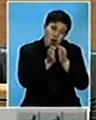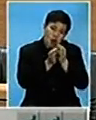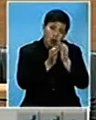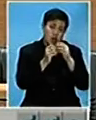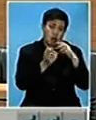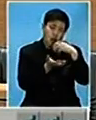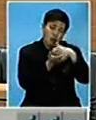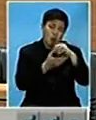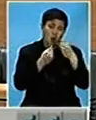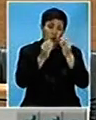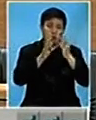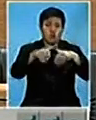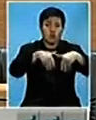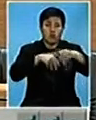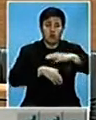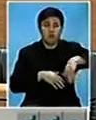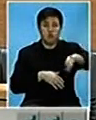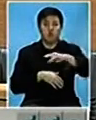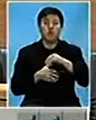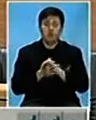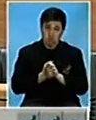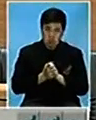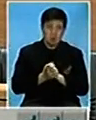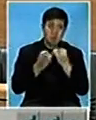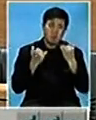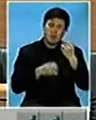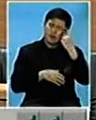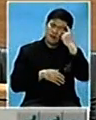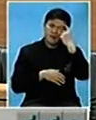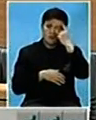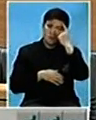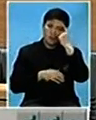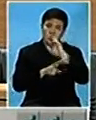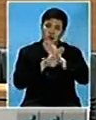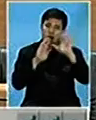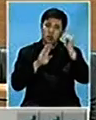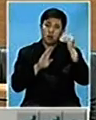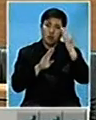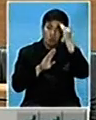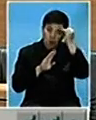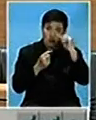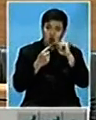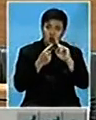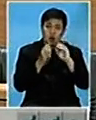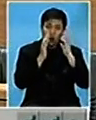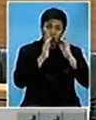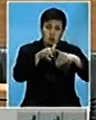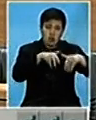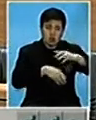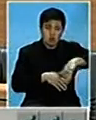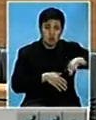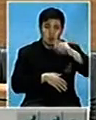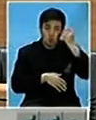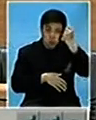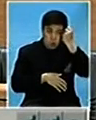ครับวันนี้เราคงปฏิเสธไม่ได้นะครับว่าความเข้าใจของประชาชน